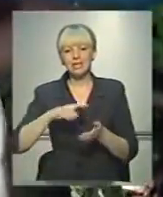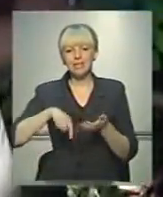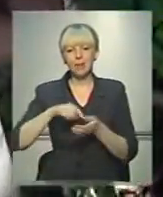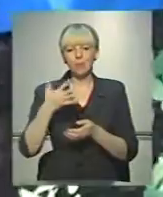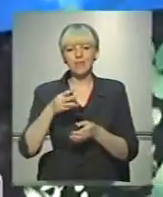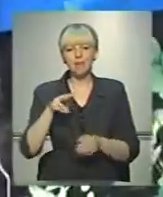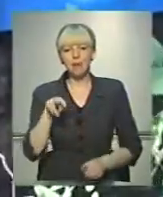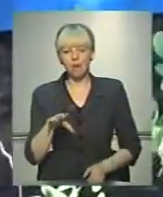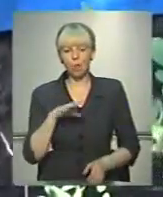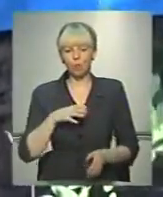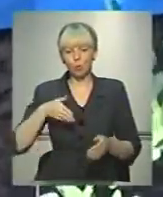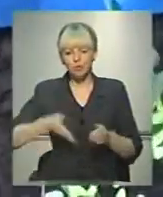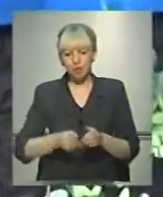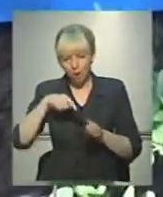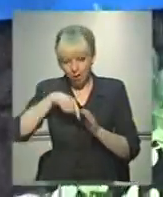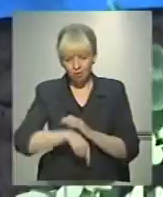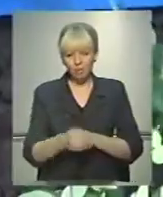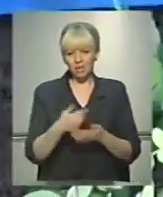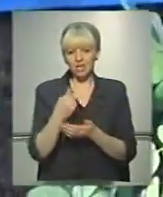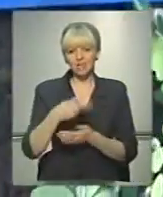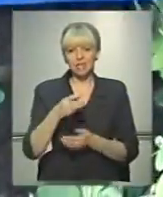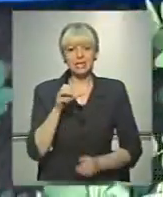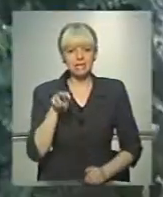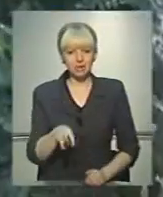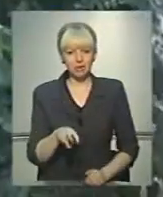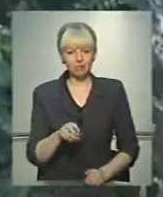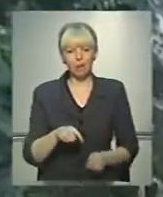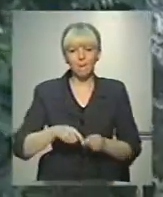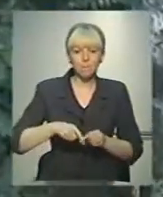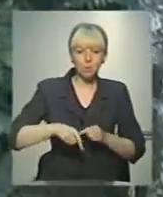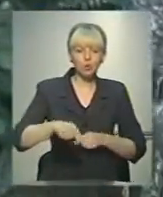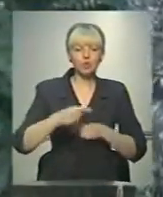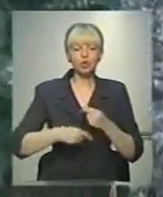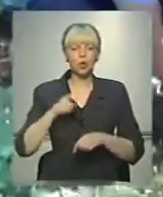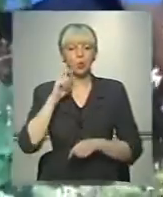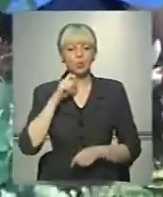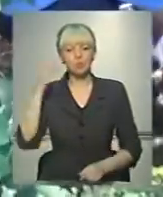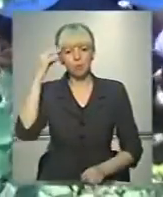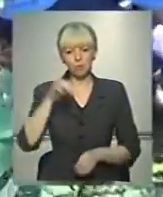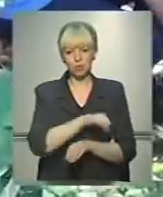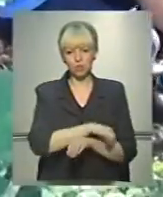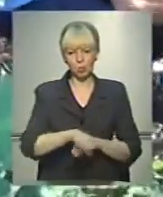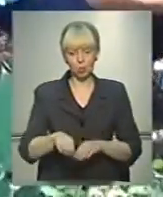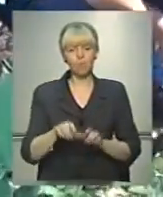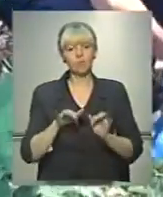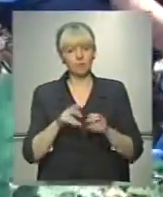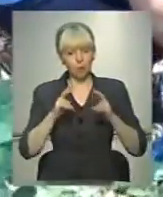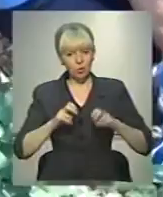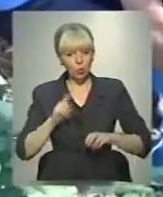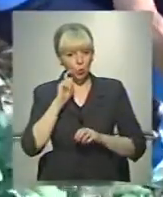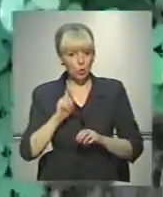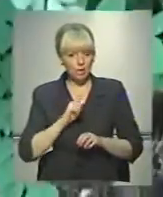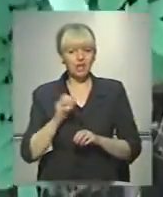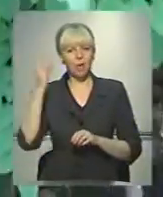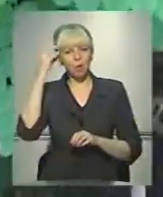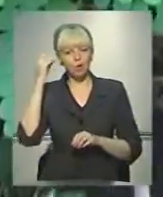50 мм був закопаний на глибині близько 20 сантиметрів та простягався через українсько-молдовський кордон. В ході огляду українськими